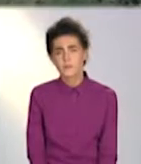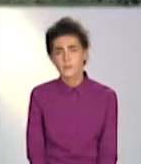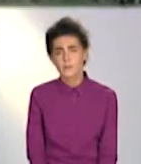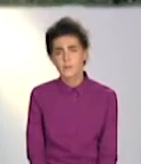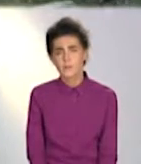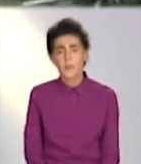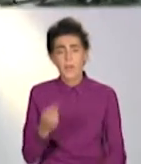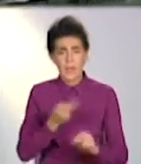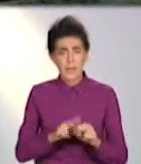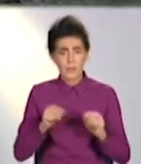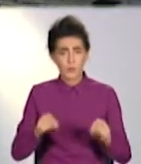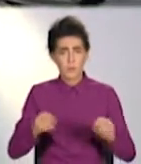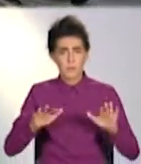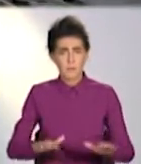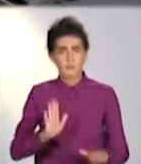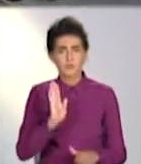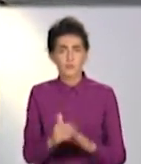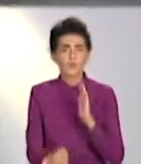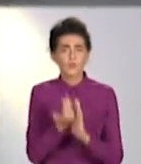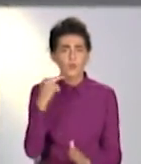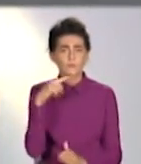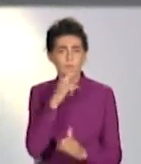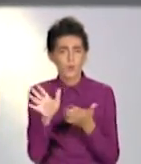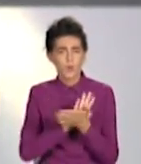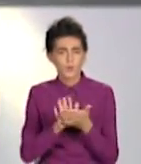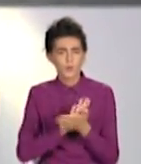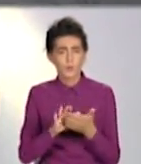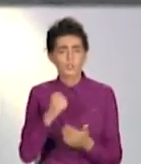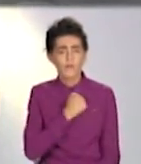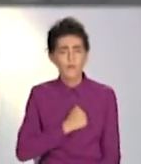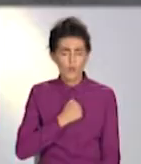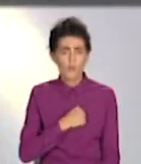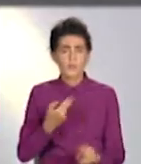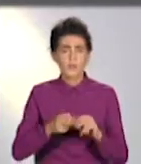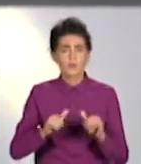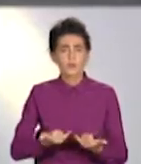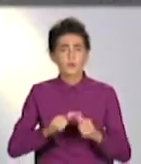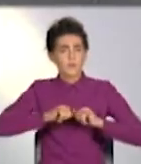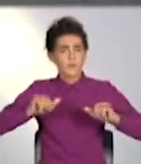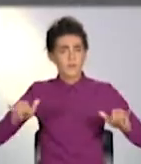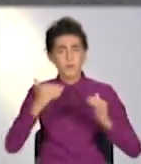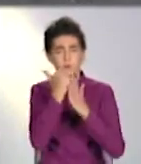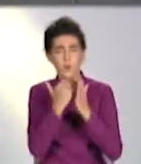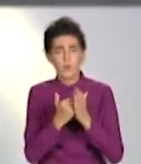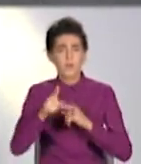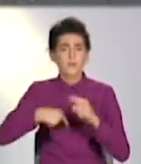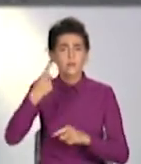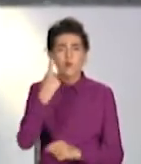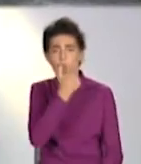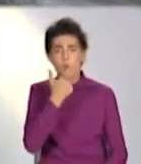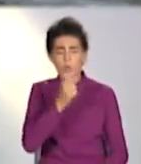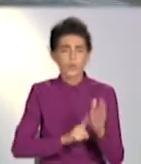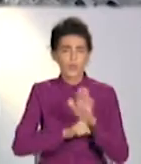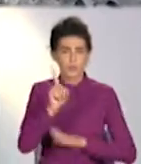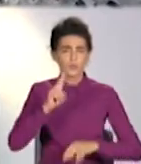Ось на цьому місці незабаром з'явиться пункт стерилізації тварин. Нині розробляють проєкт, а наступного року стануть до